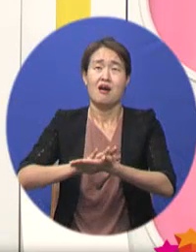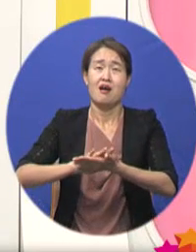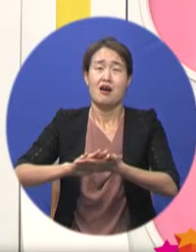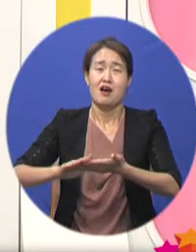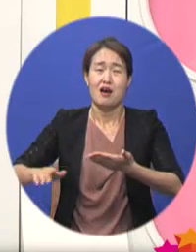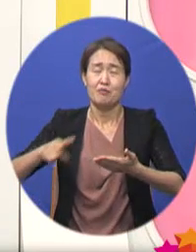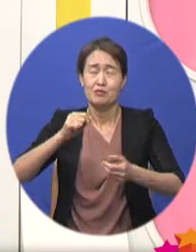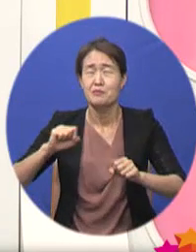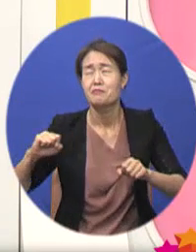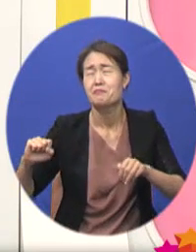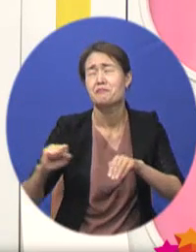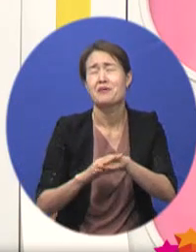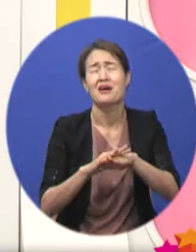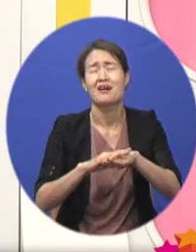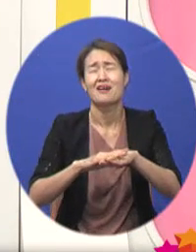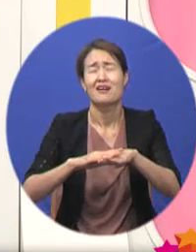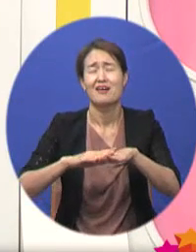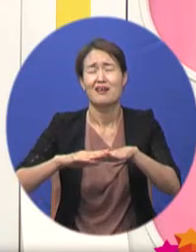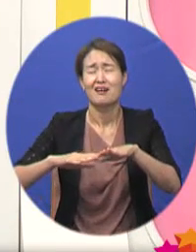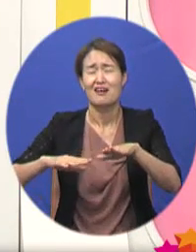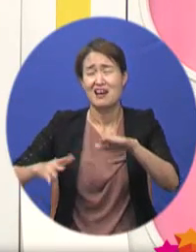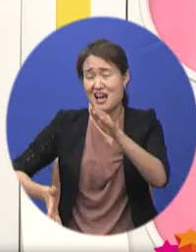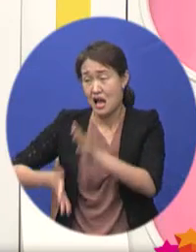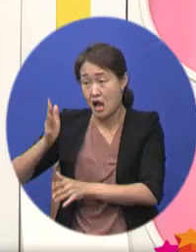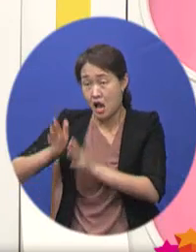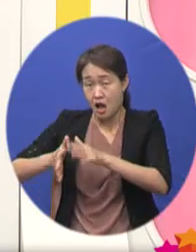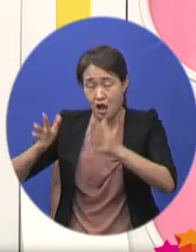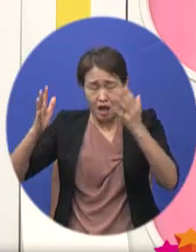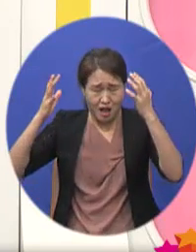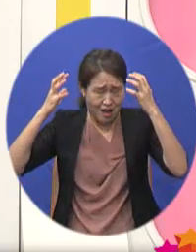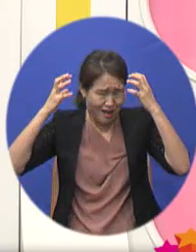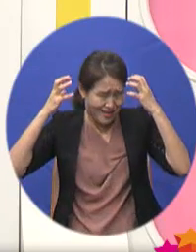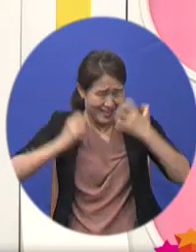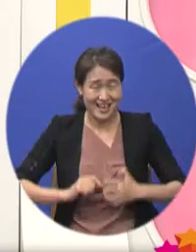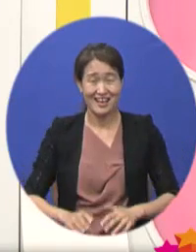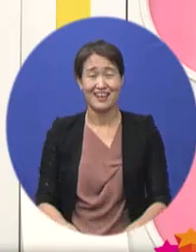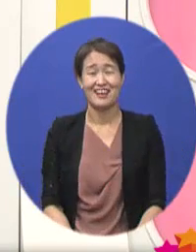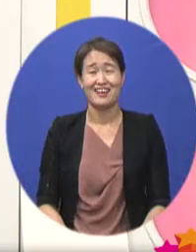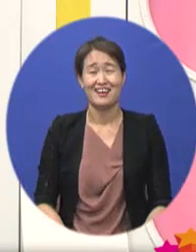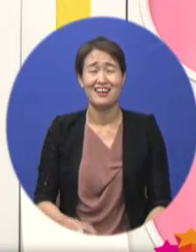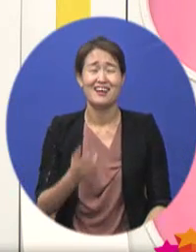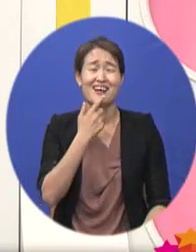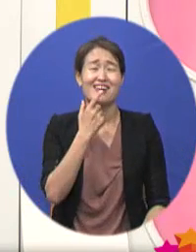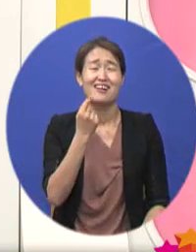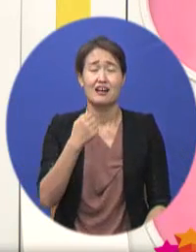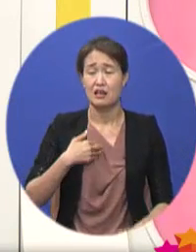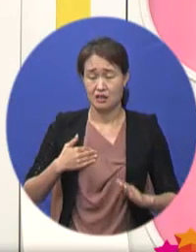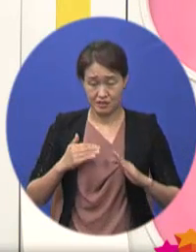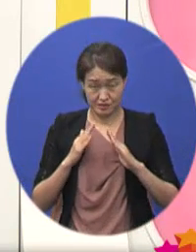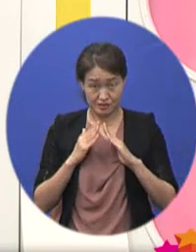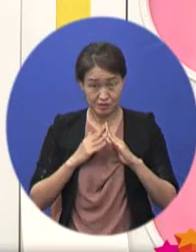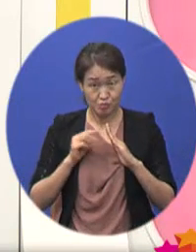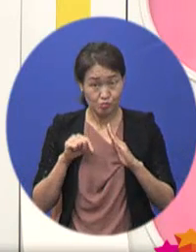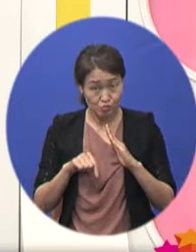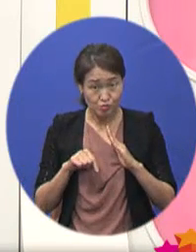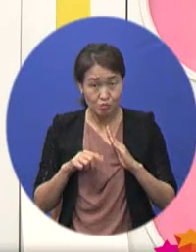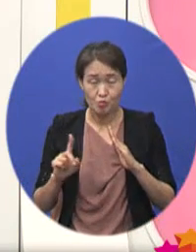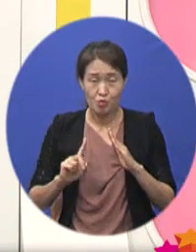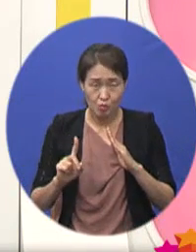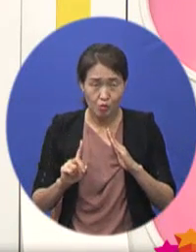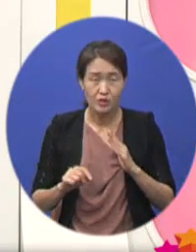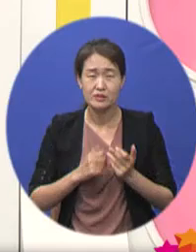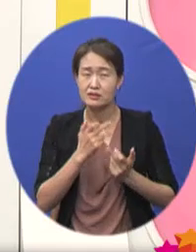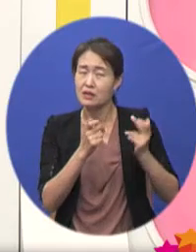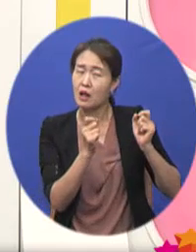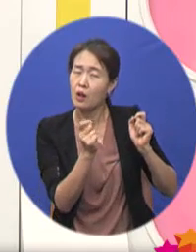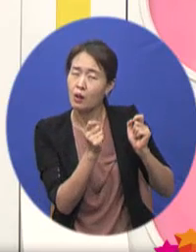물속에 첨벙 그러니까 좋고 네. 시내 복판에는 덥고 복판에는 덥고 예, 우리가 사는 곳은 조금 예. 이렇게